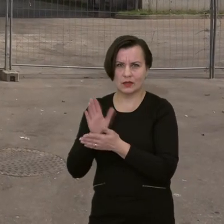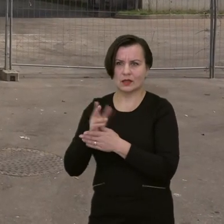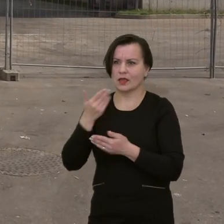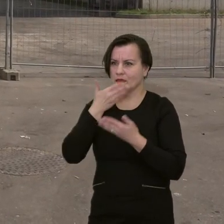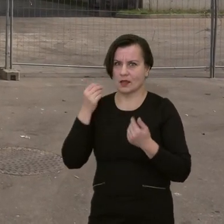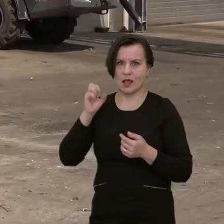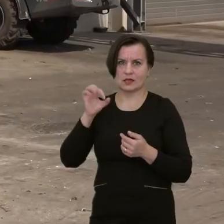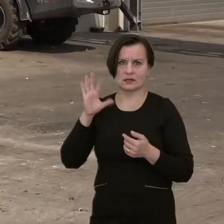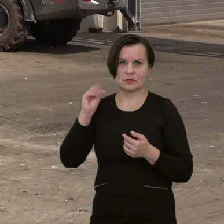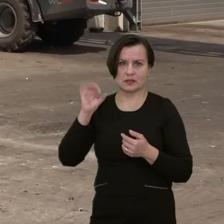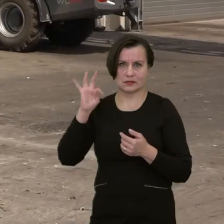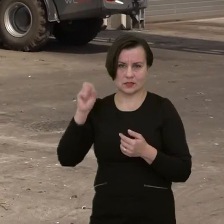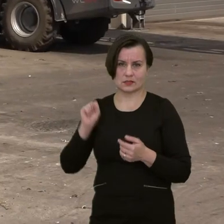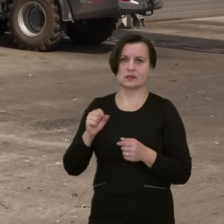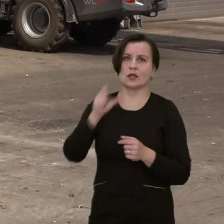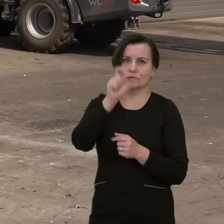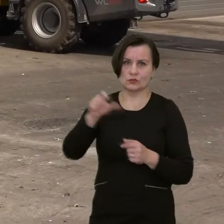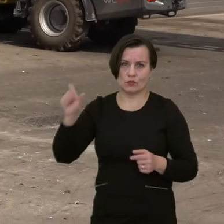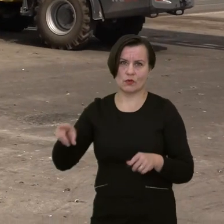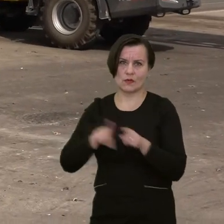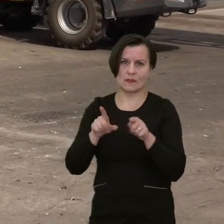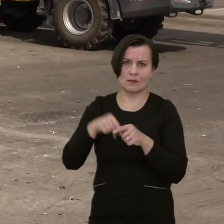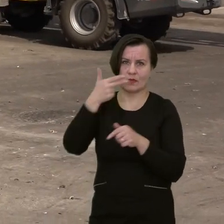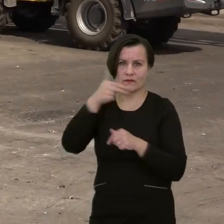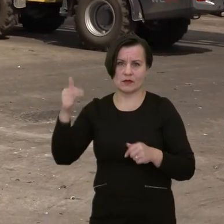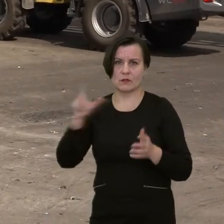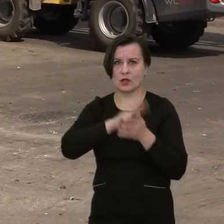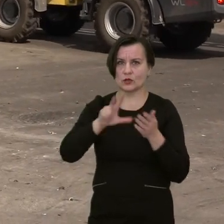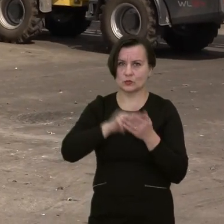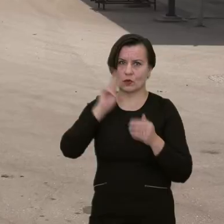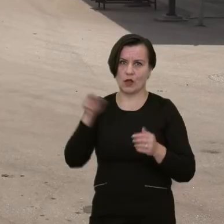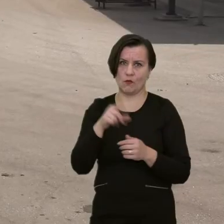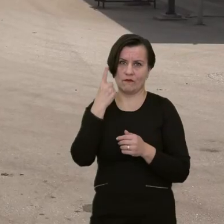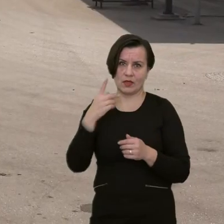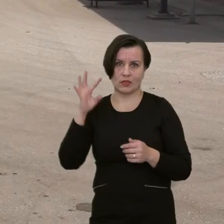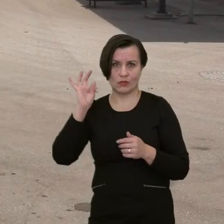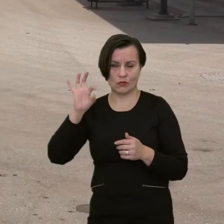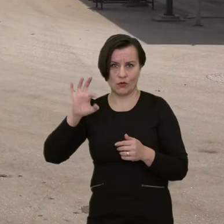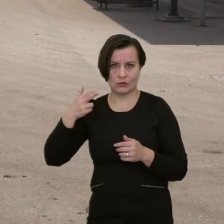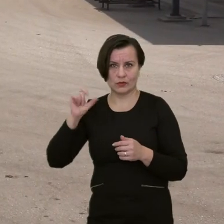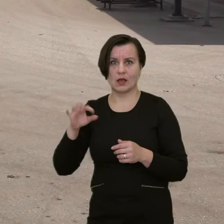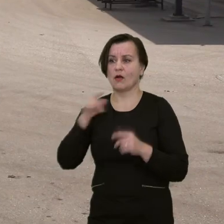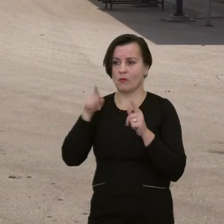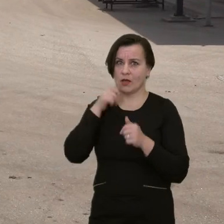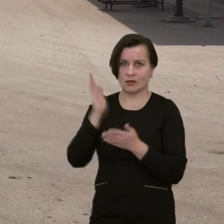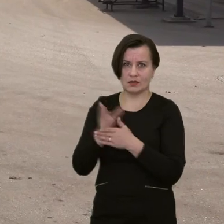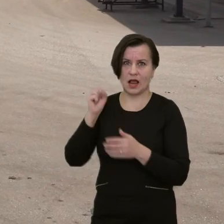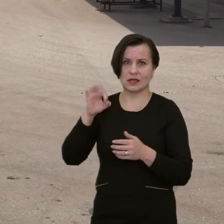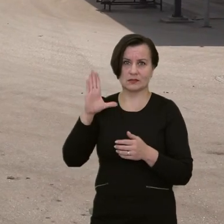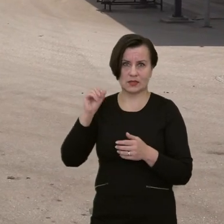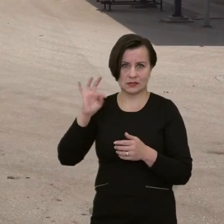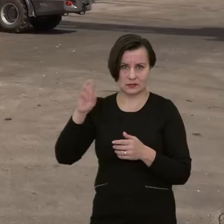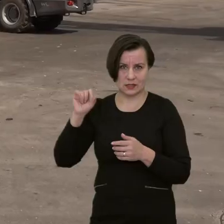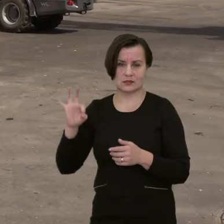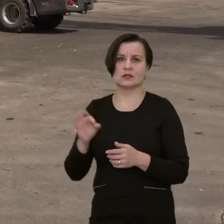neturinčių asbesto priėmimą fiziniams ir juridiniams asmenims 80 eurų už vieną toną, o jei jose yra asbesto atliekų 100